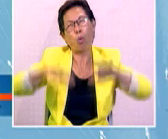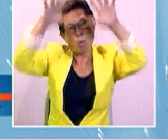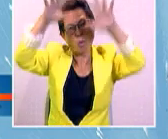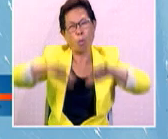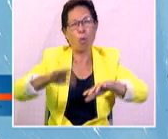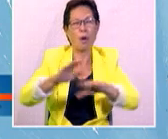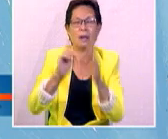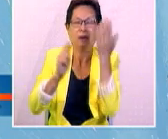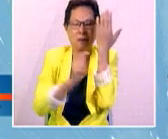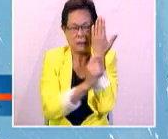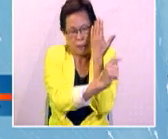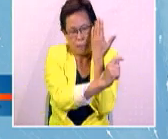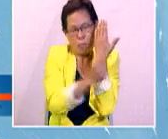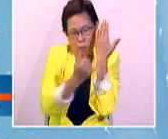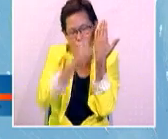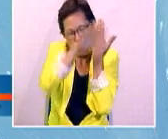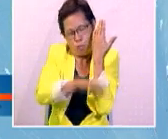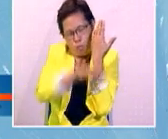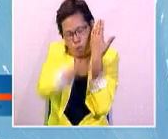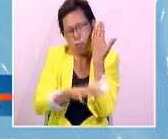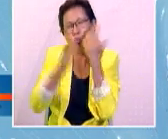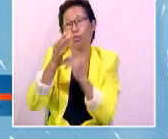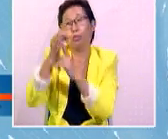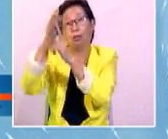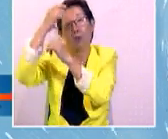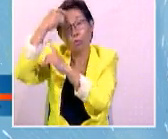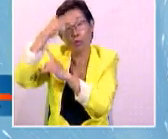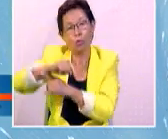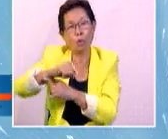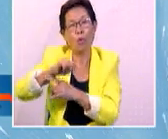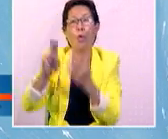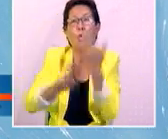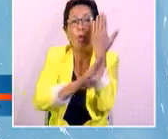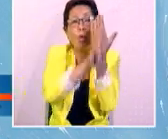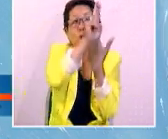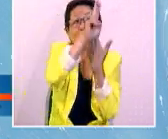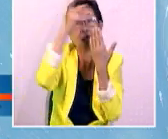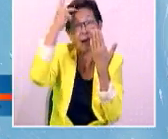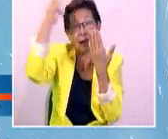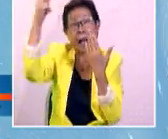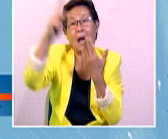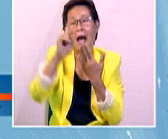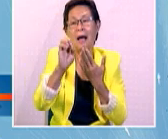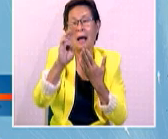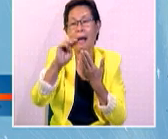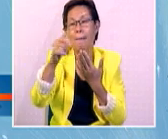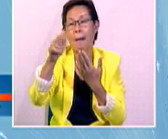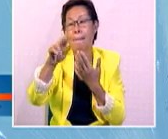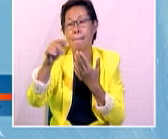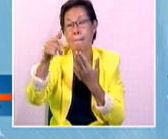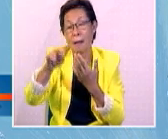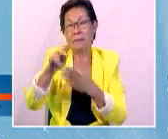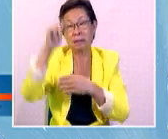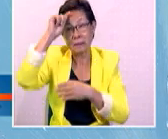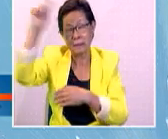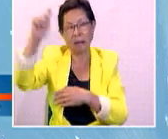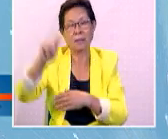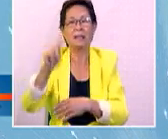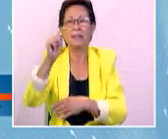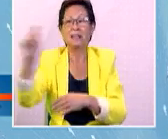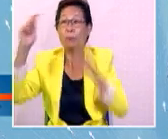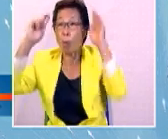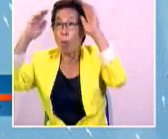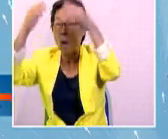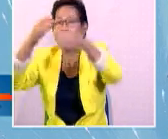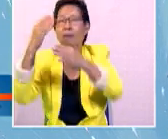sebelah pantai timur ketika ini, terutamanya untuk bahagian utara Kelantan, daerah Kemaman, negeri Terengganu, timur Pahang sehinggalah